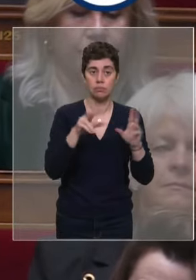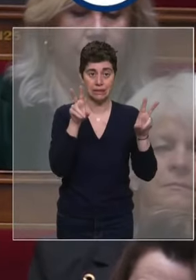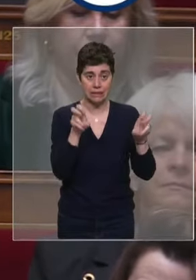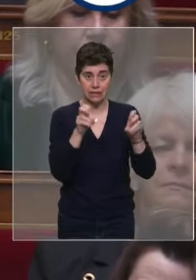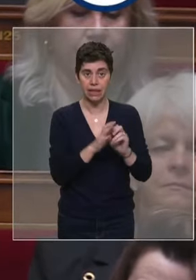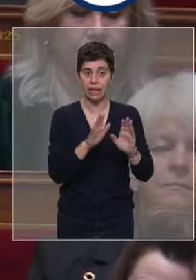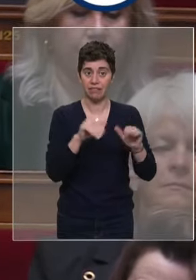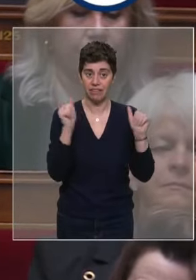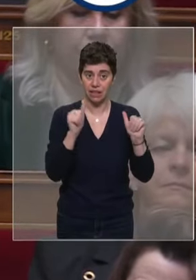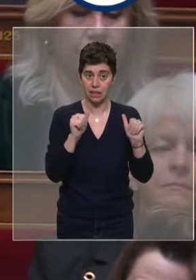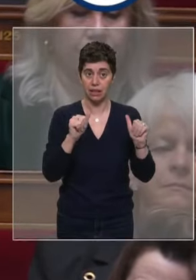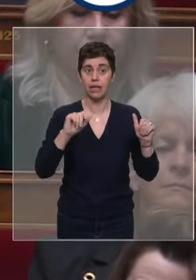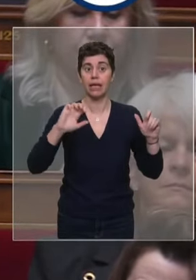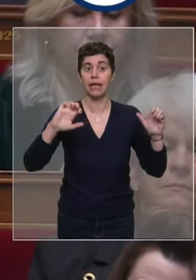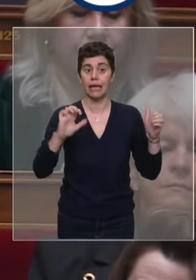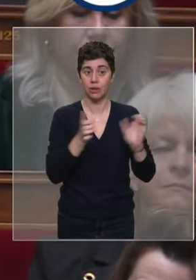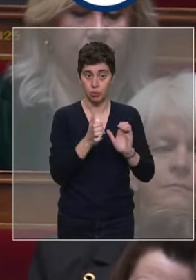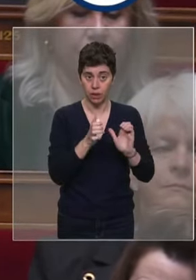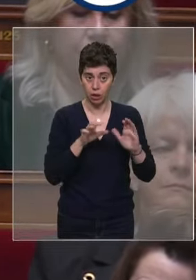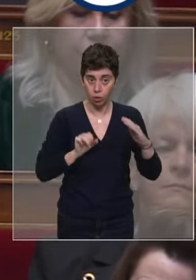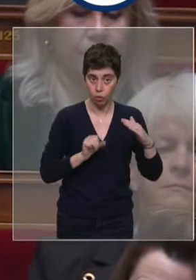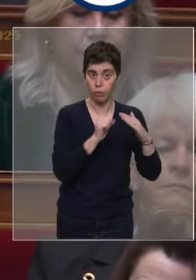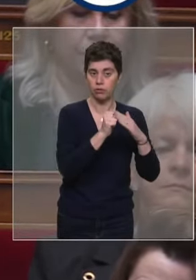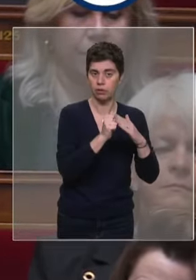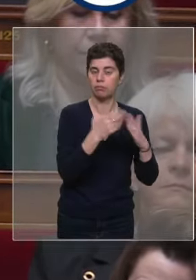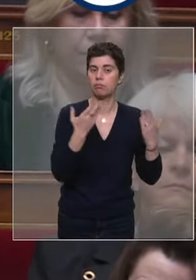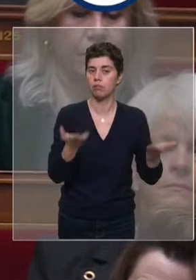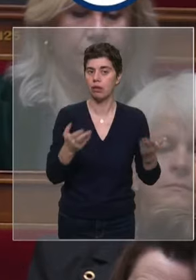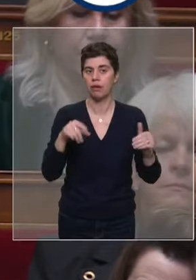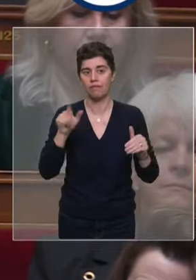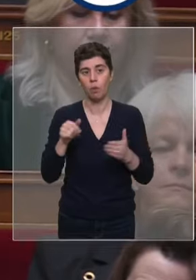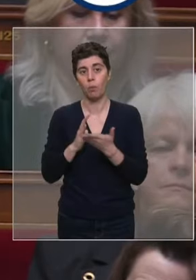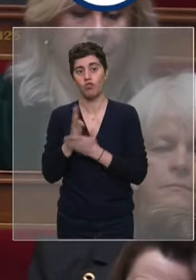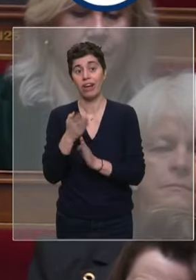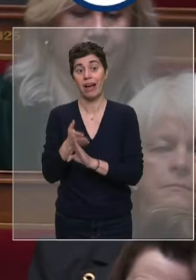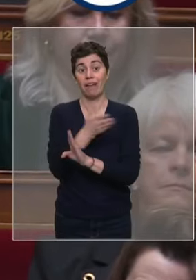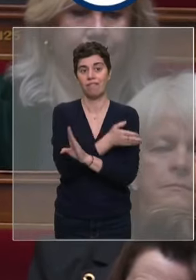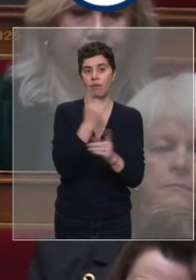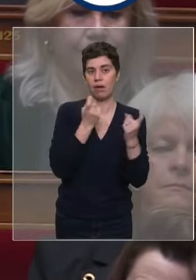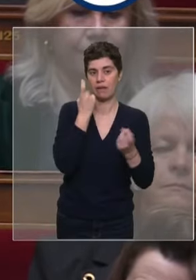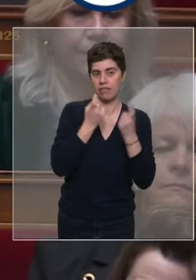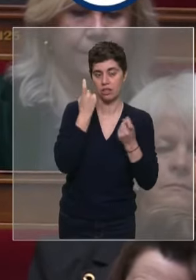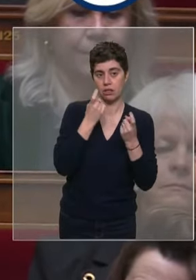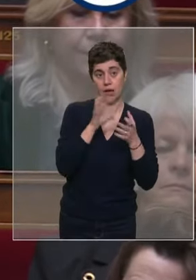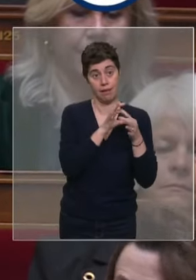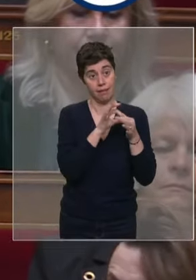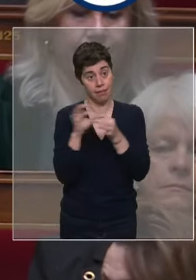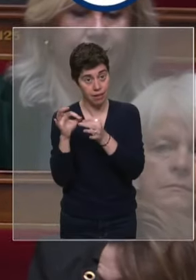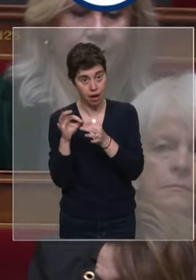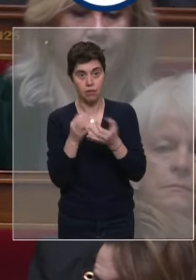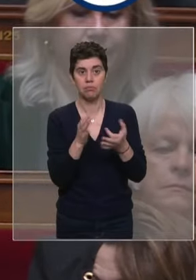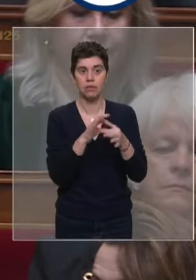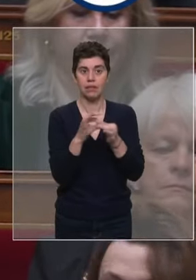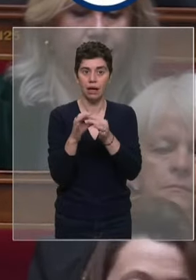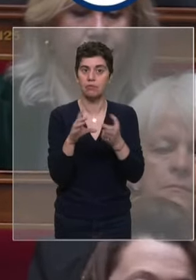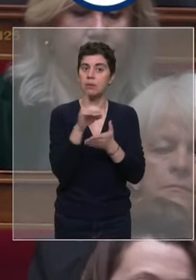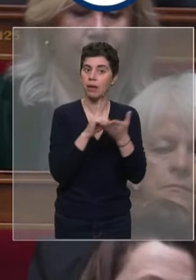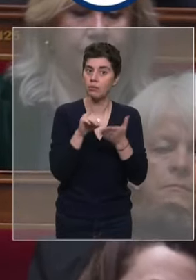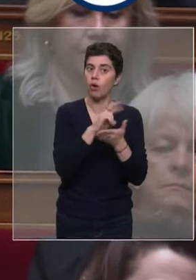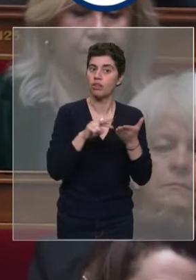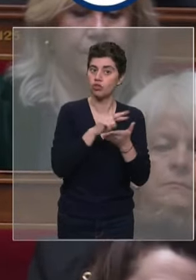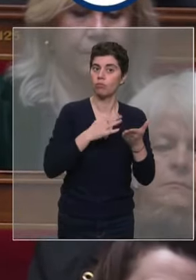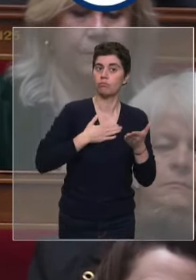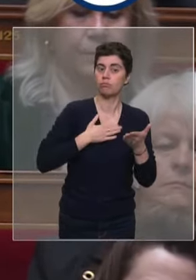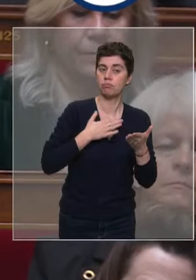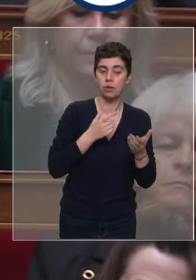compenser », celui-ci doit pour autant être pensé en amont du projet, en lien avec les collectivités locales et selon les